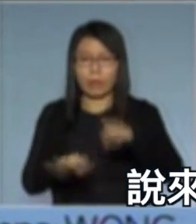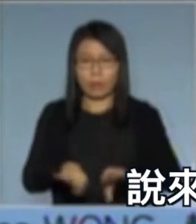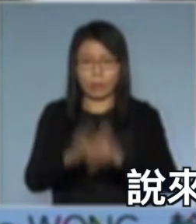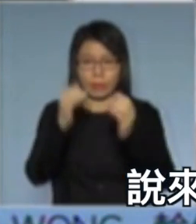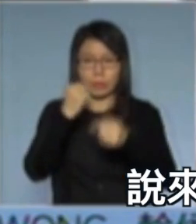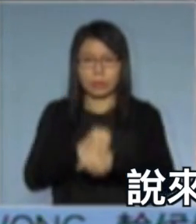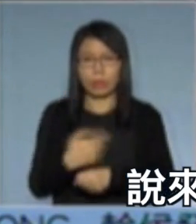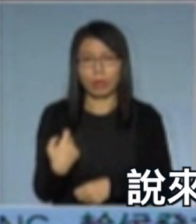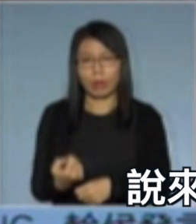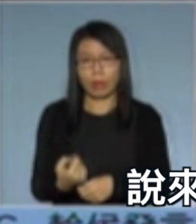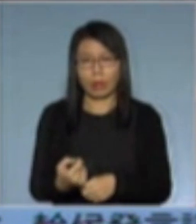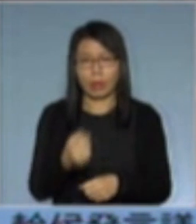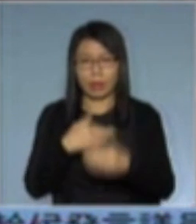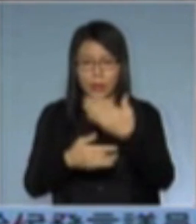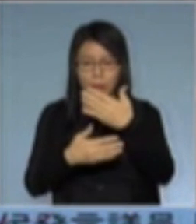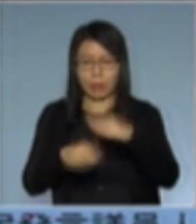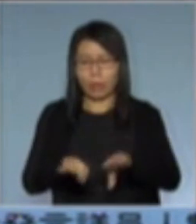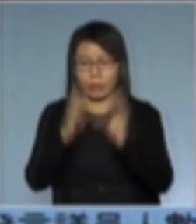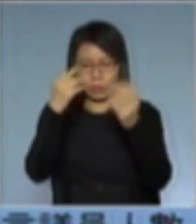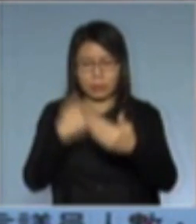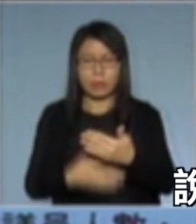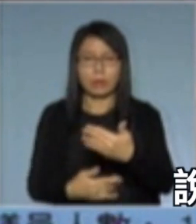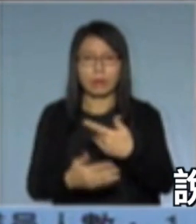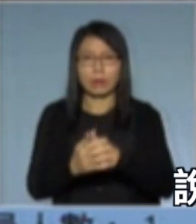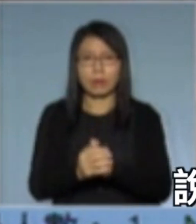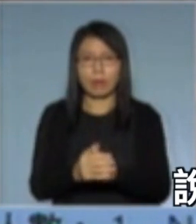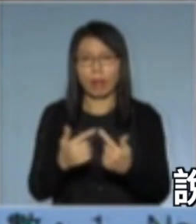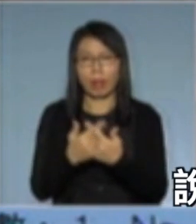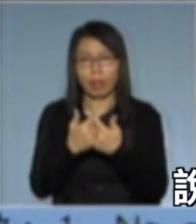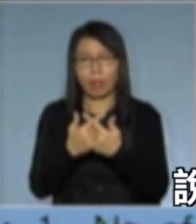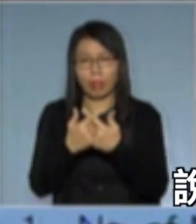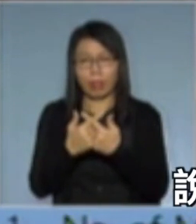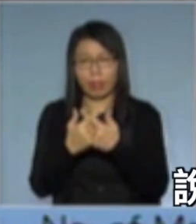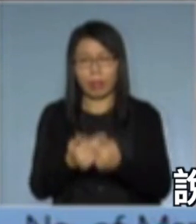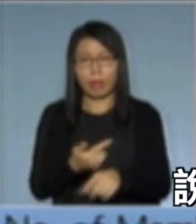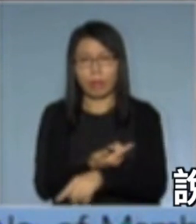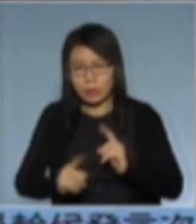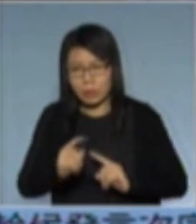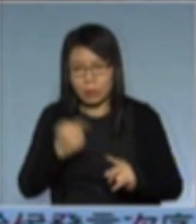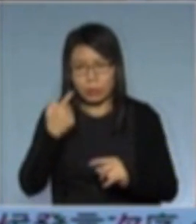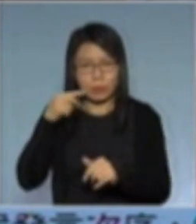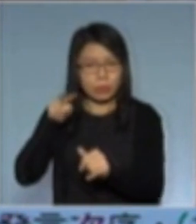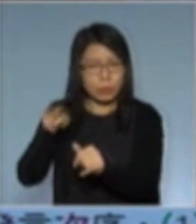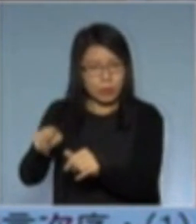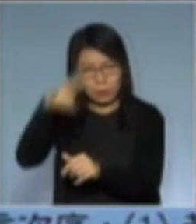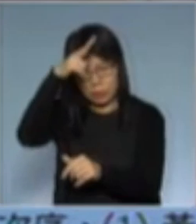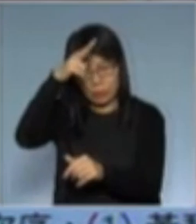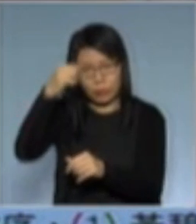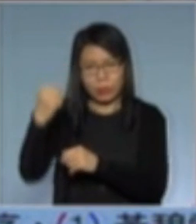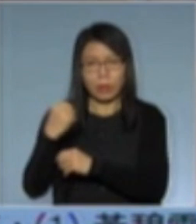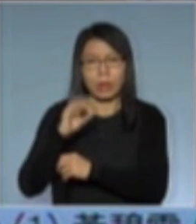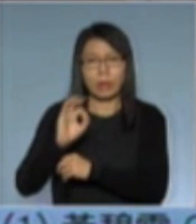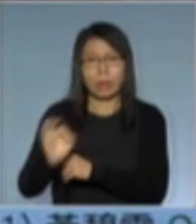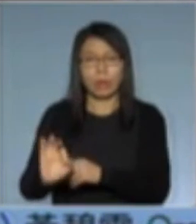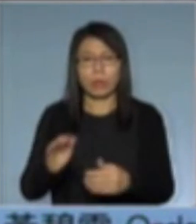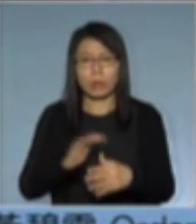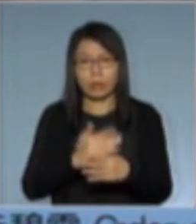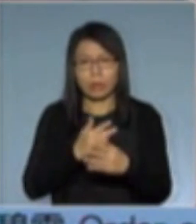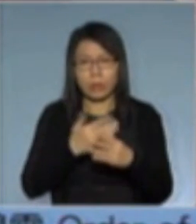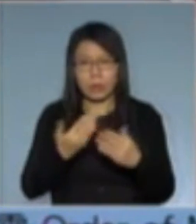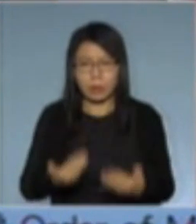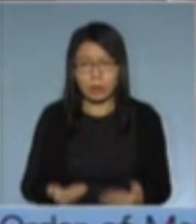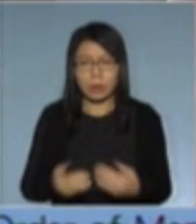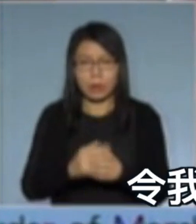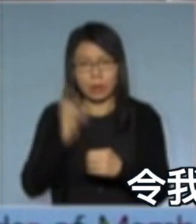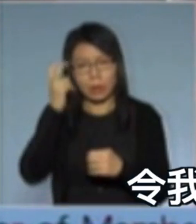個日期啫，實施日期啫，就拗咗咁耐，講咁耐啊！講咁多廢話，正正就由於因為我哋而家個策略好多